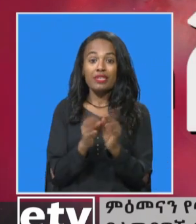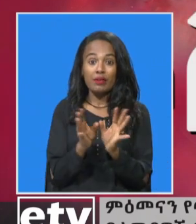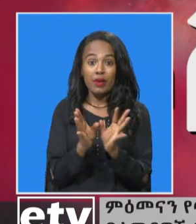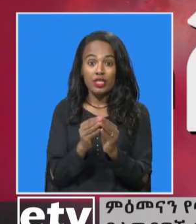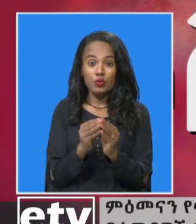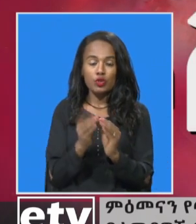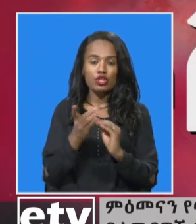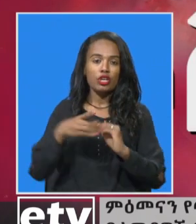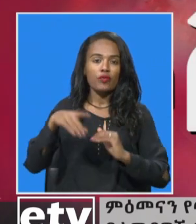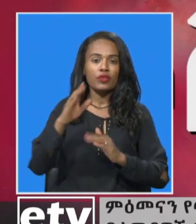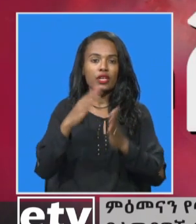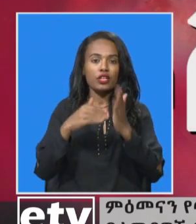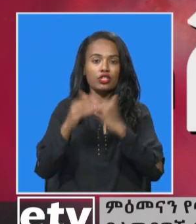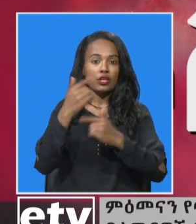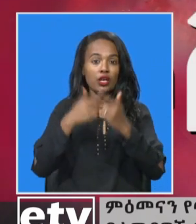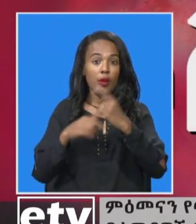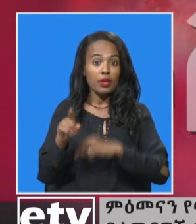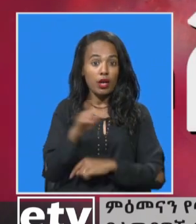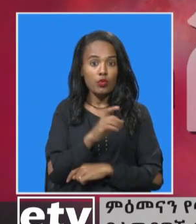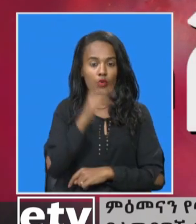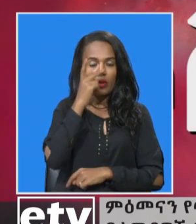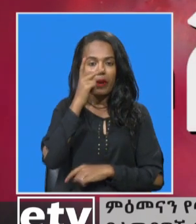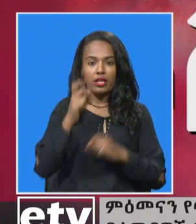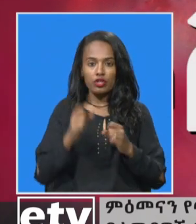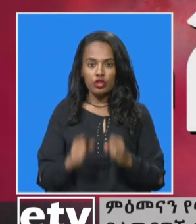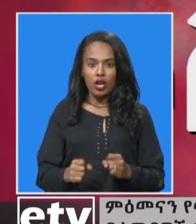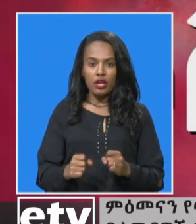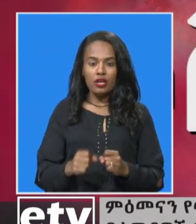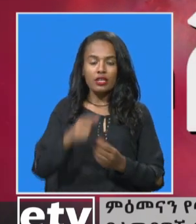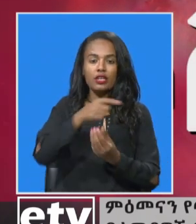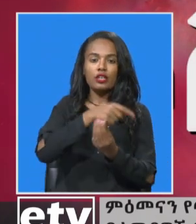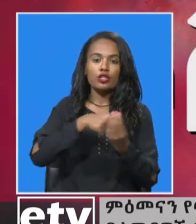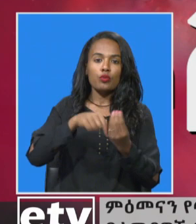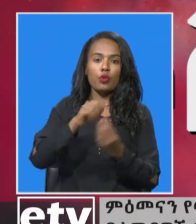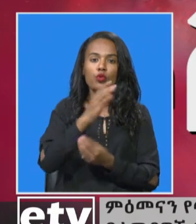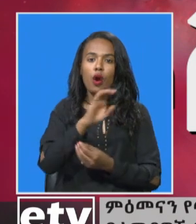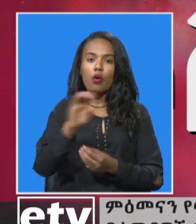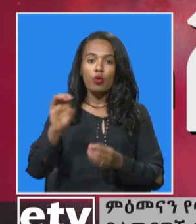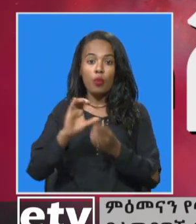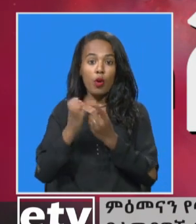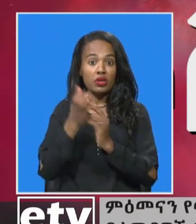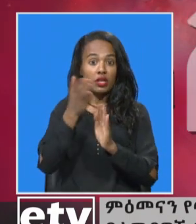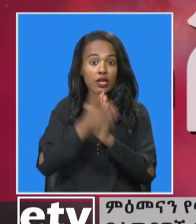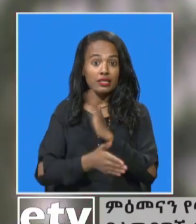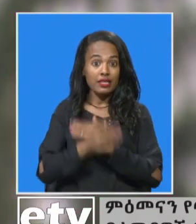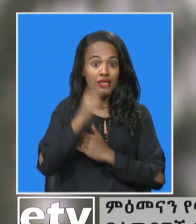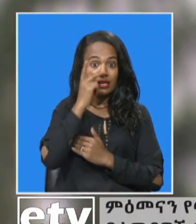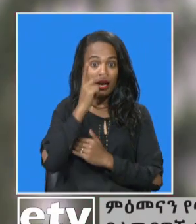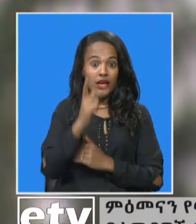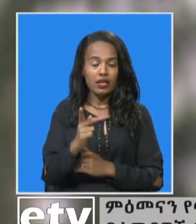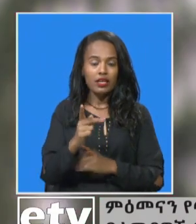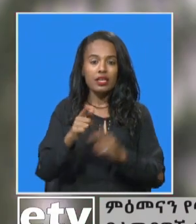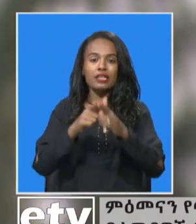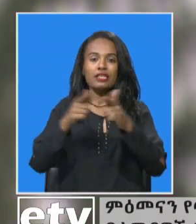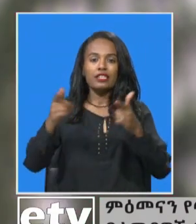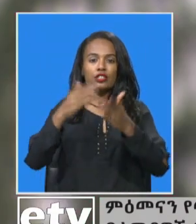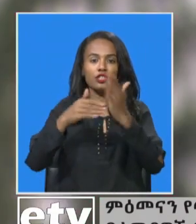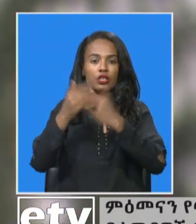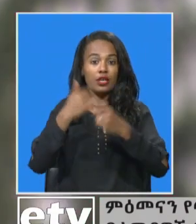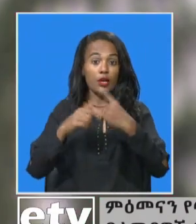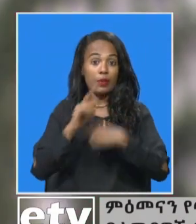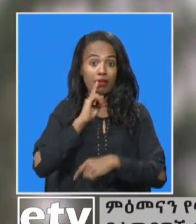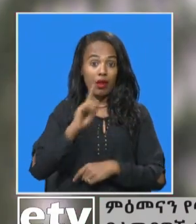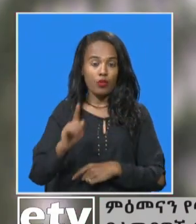መሰባሰቦች ከፍተኛ ችግር እያመጣ እንደሆነ ማየት እንችላለን። የሰሞኑን የአውሮፓ ሁኔታን ክስተትን የምናይ ከሆነ ትልቅ ችግር እየመጣ